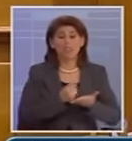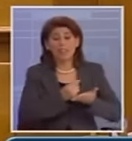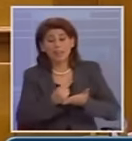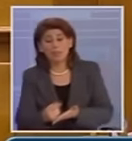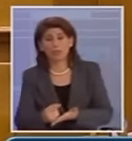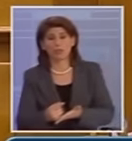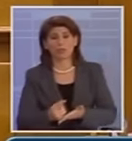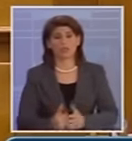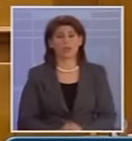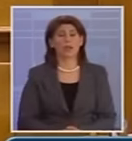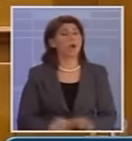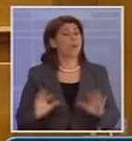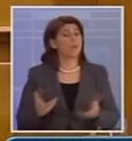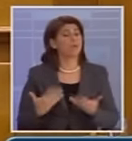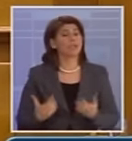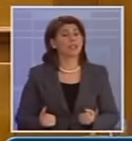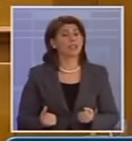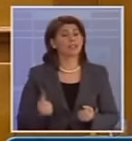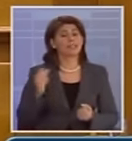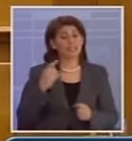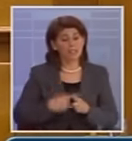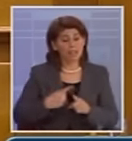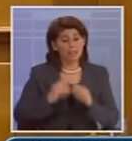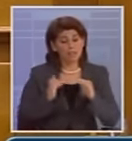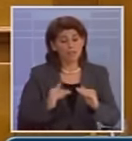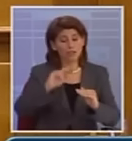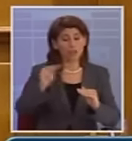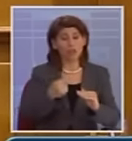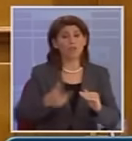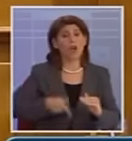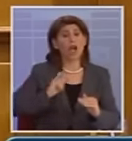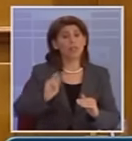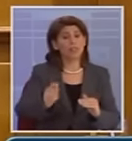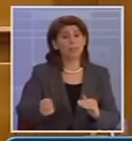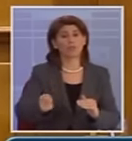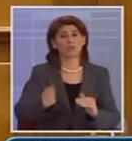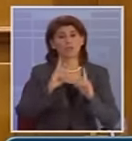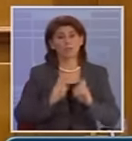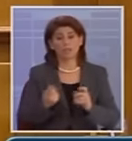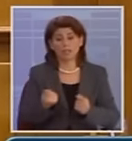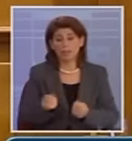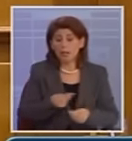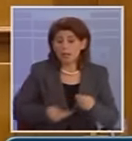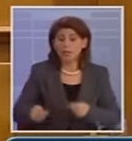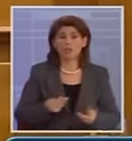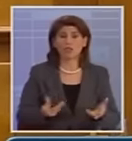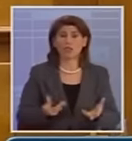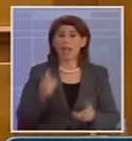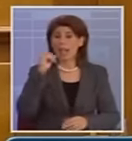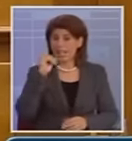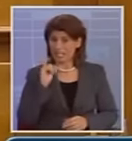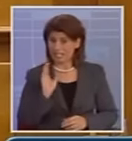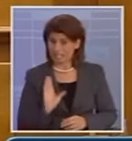χρηματοδοτήσετε? Πώς θα κρατήσετε την Ελλάδα στο ευρώ, αν δεν πληρώσουμε τις υποχρεώσεις μας και αν δεν υπάρχει ρευστότητα? Να